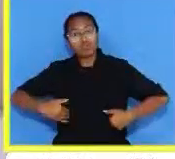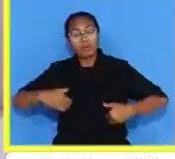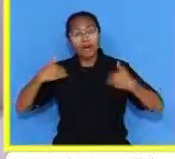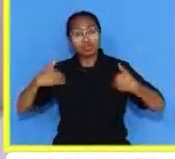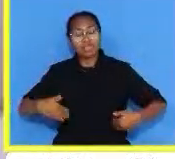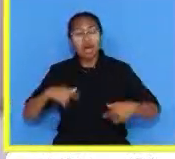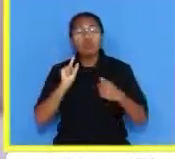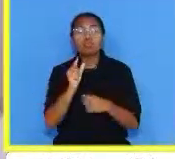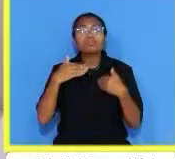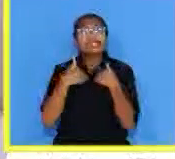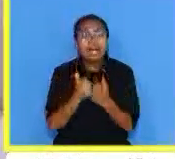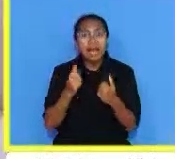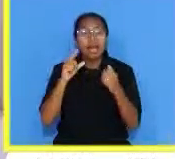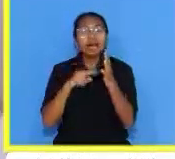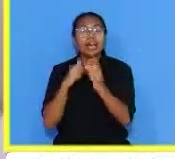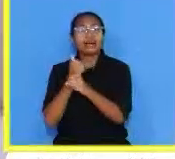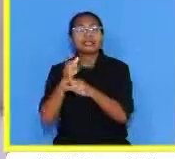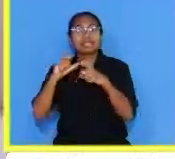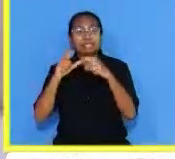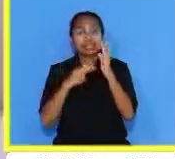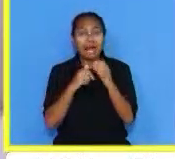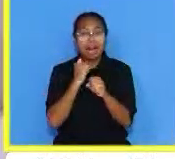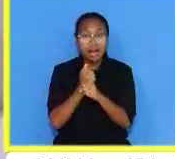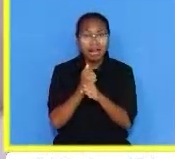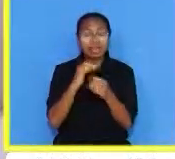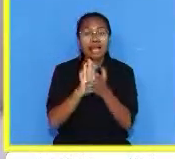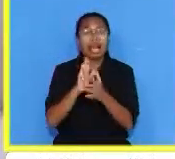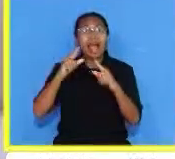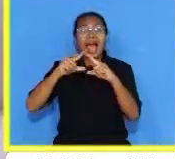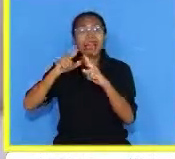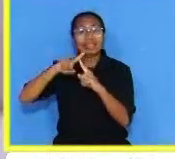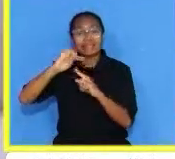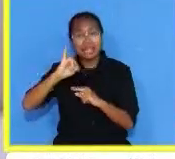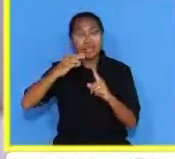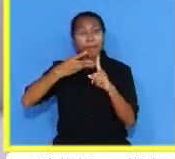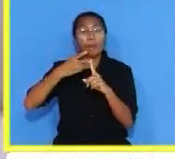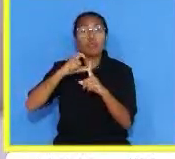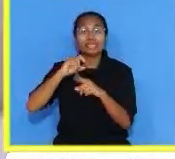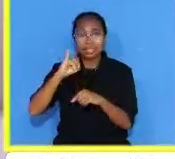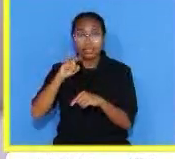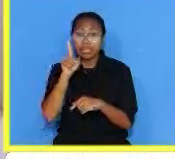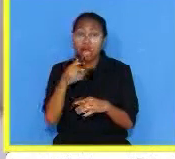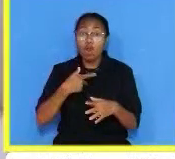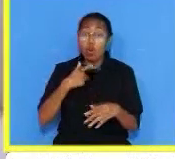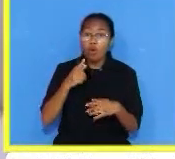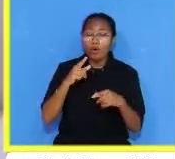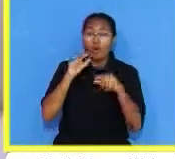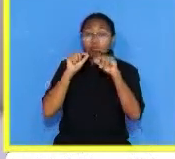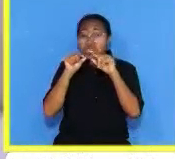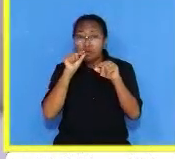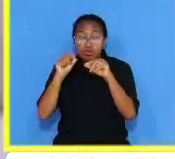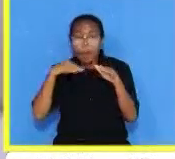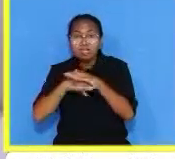merangsang tubuh manusia itu membentuk zat antibodi, sehingga ketika kuman masuk, apakah virus,